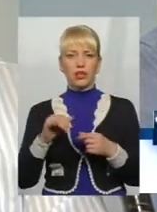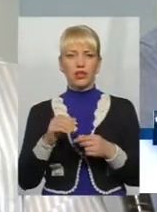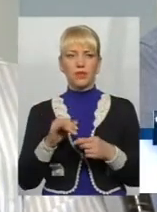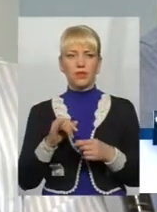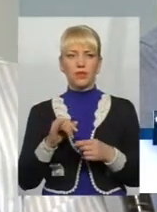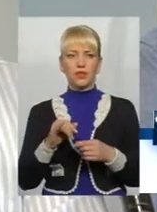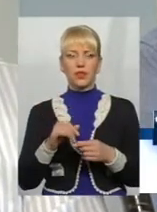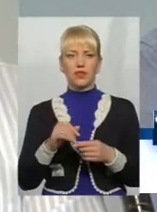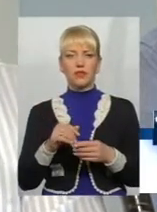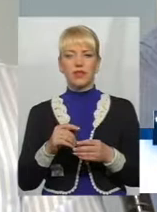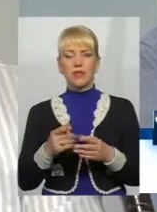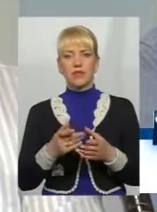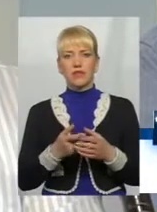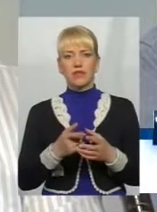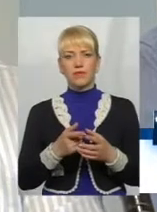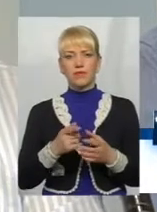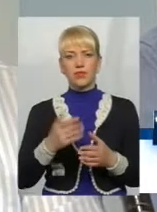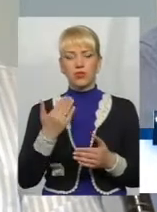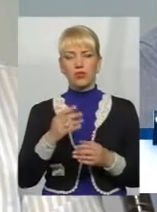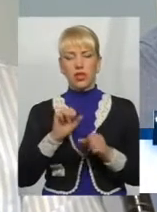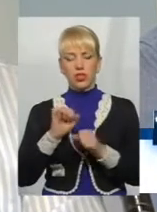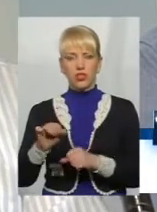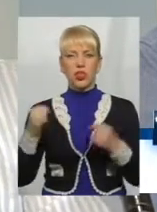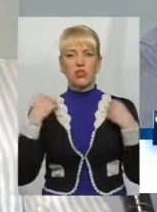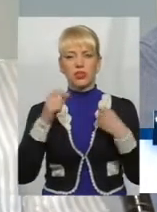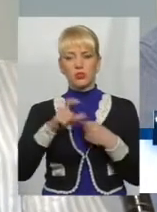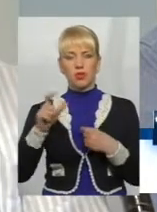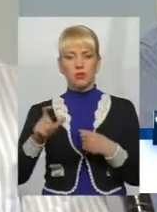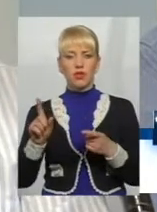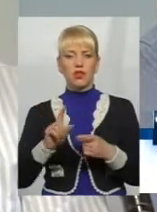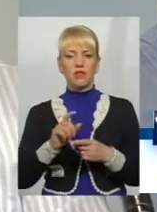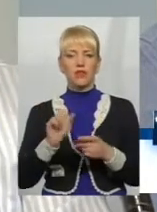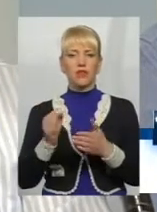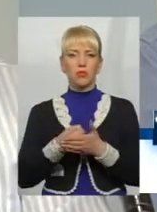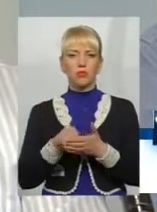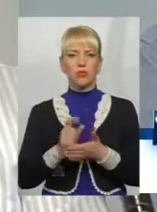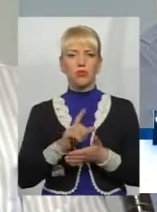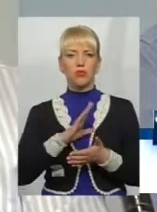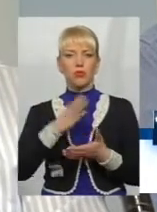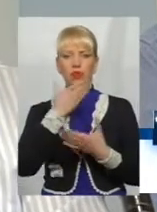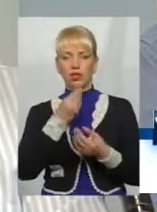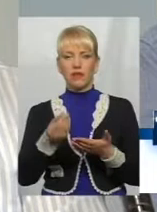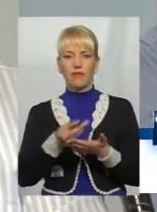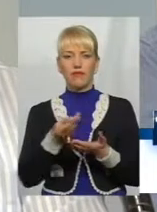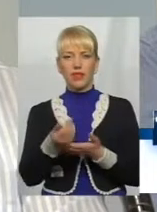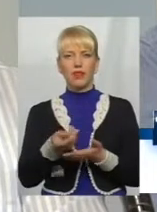скажімо так, відвоювати, відстаювати їхні інтереси, щоб було достатньо фінансування. Ну, скажімо так,